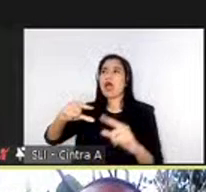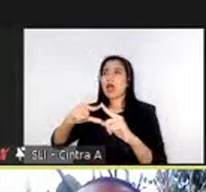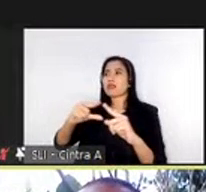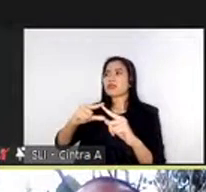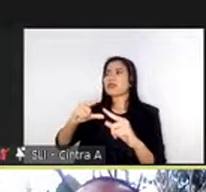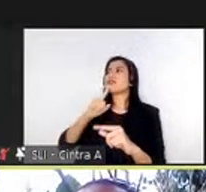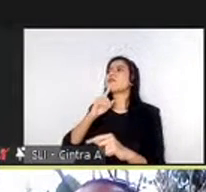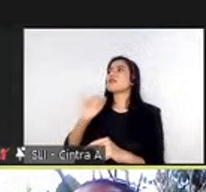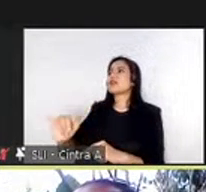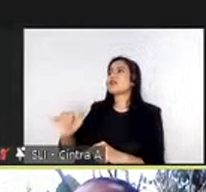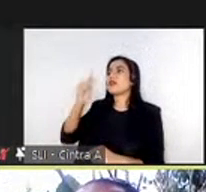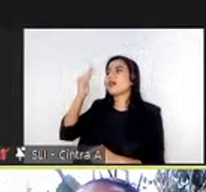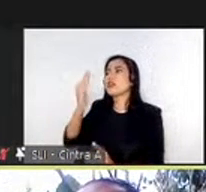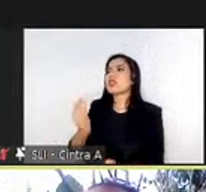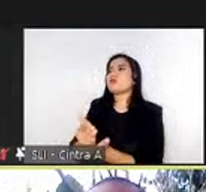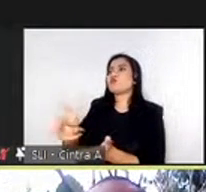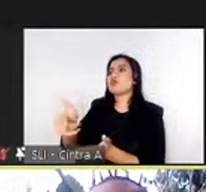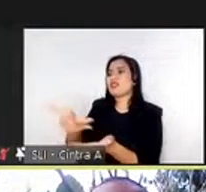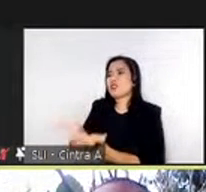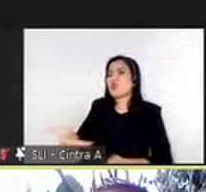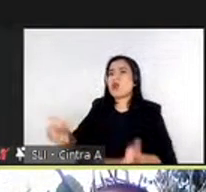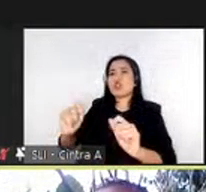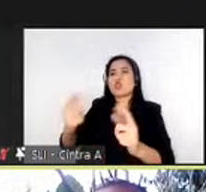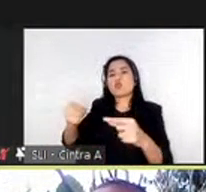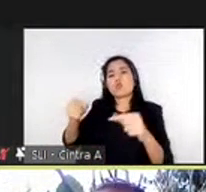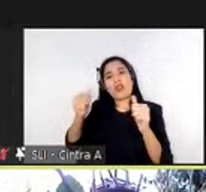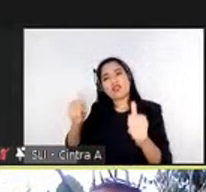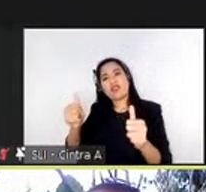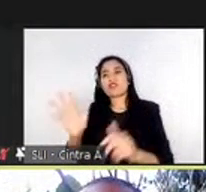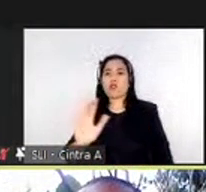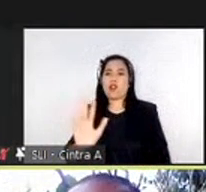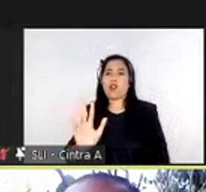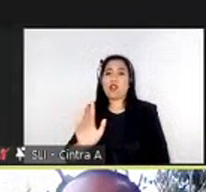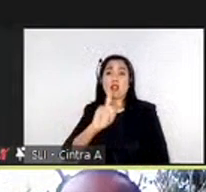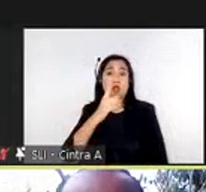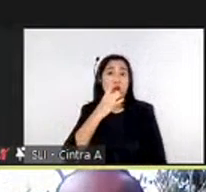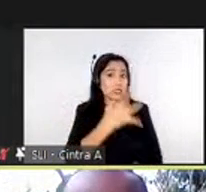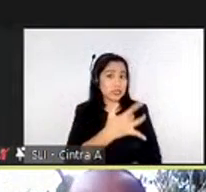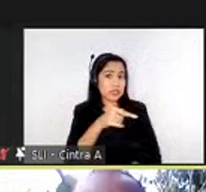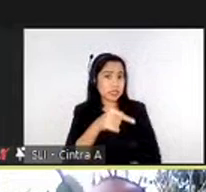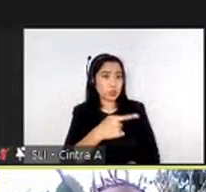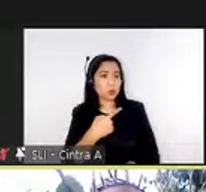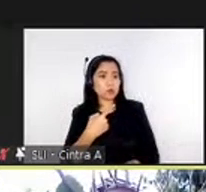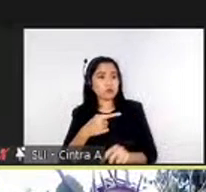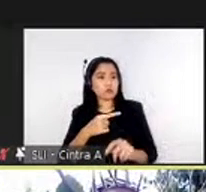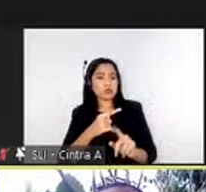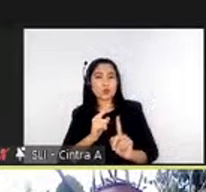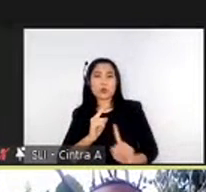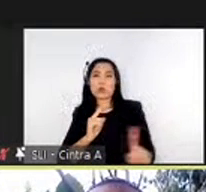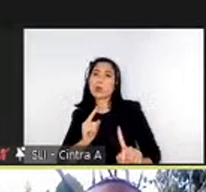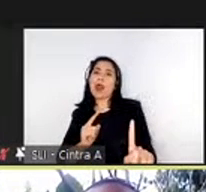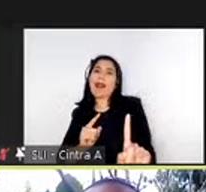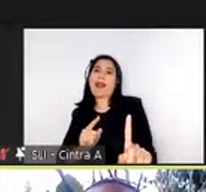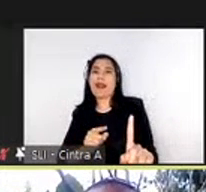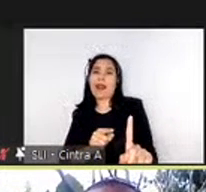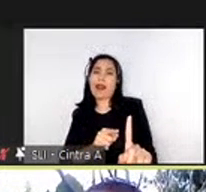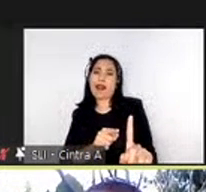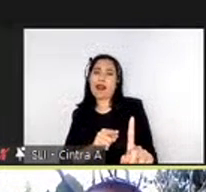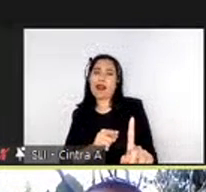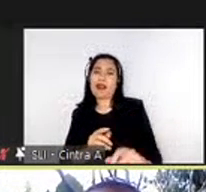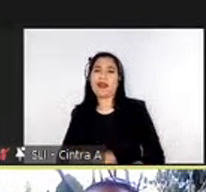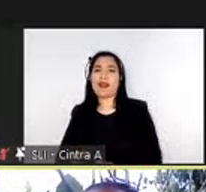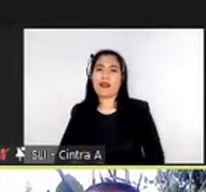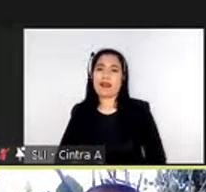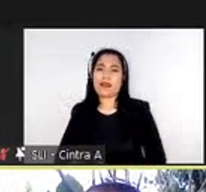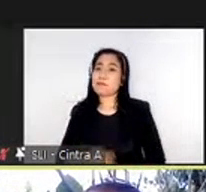untuk keputusan kelayakan lingkungan hidup gitu jadi soal izinnya dia akan berjalan sendiri Lebih duluu ini yang kita